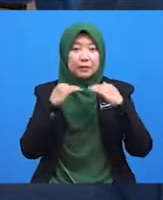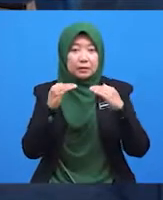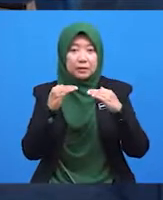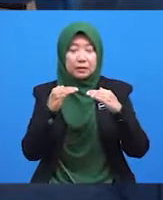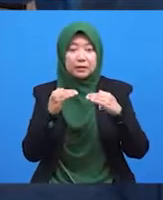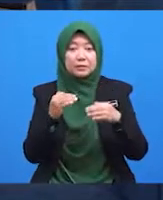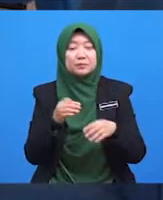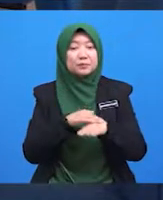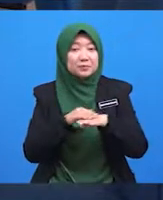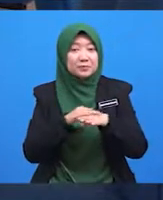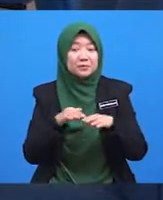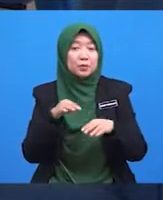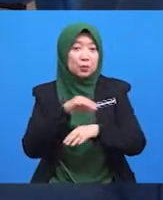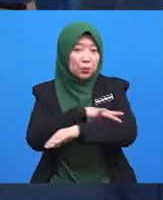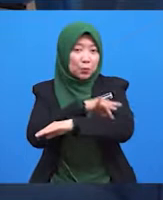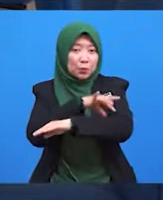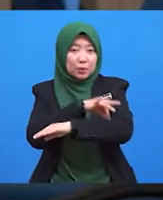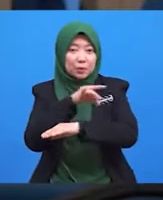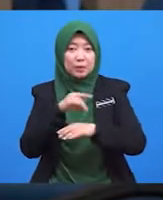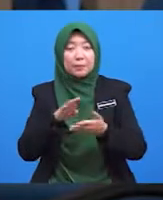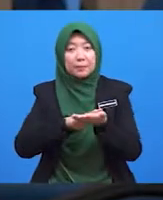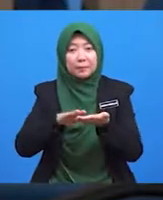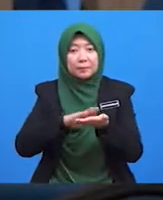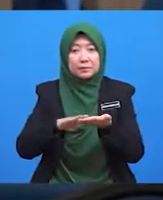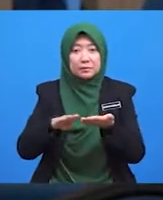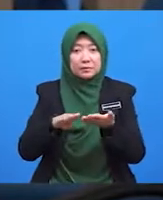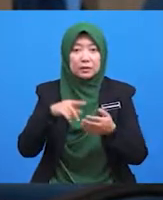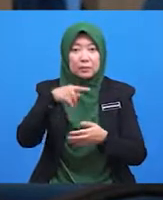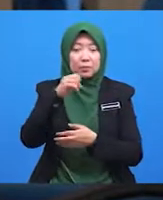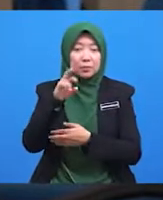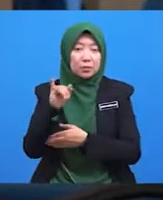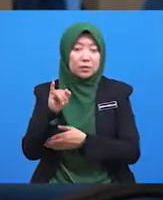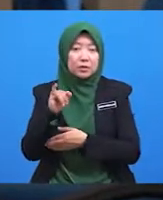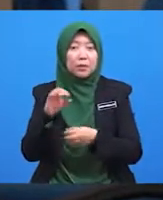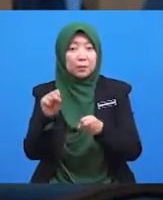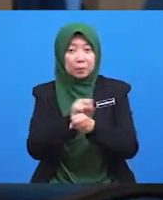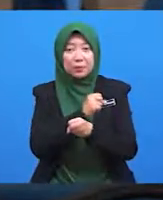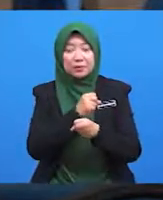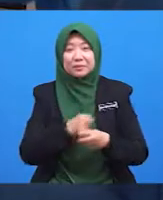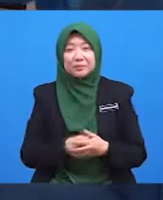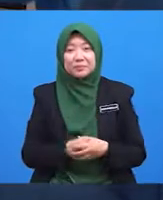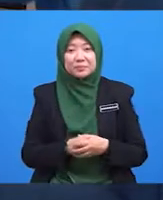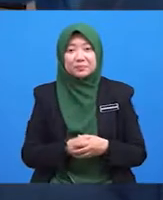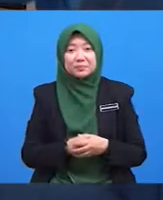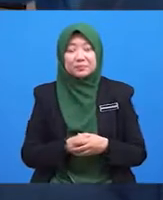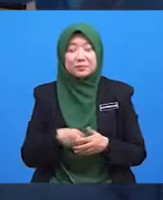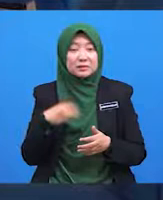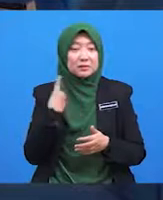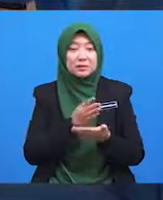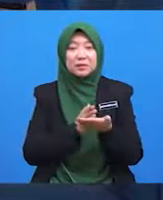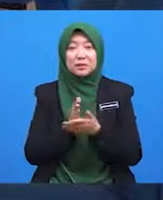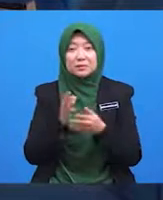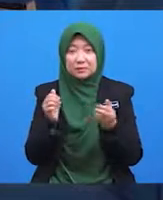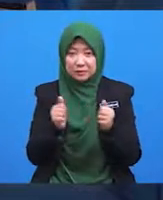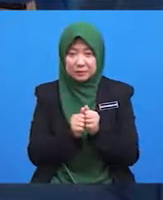tekstur kulit yang berfungsi sebagai pembersihan pori-pori yang sempurna. Kita teruskan lagi